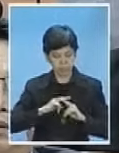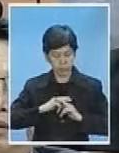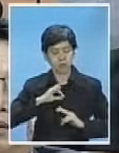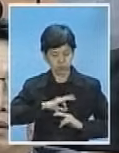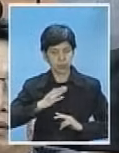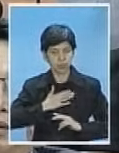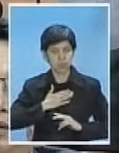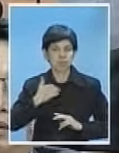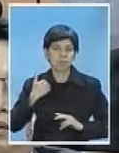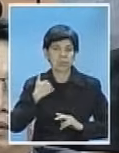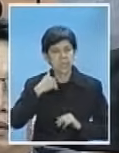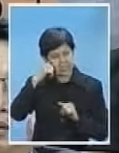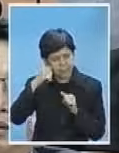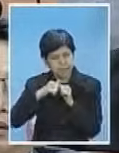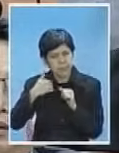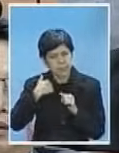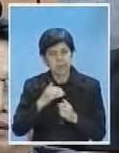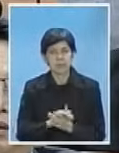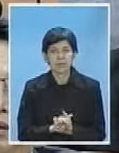องจำได้เ